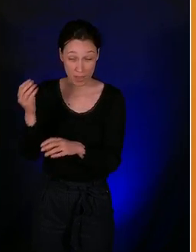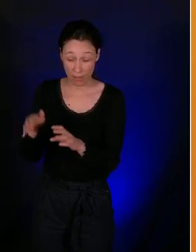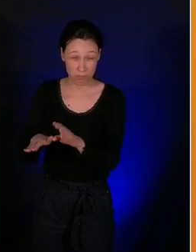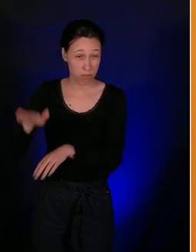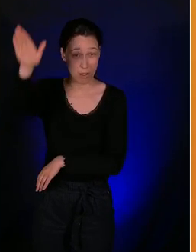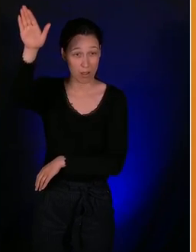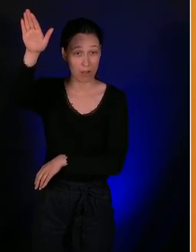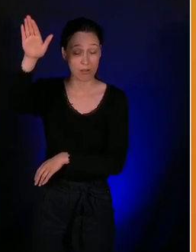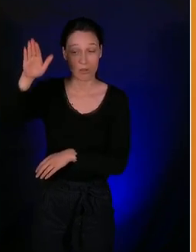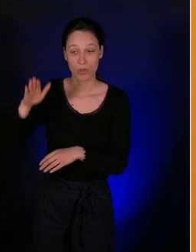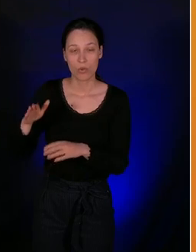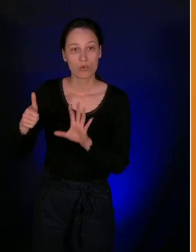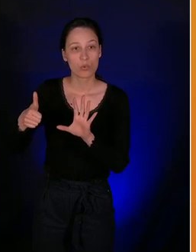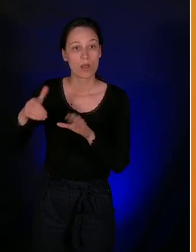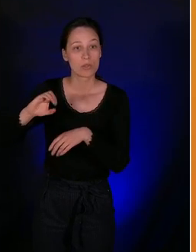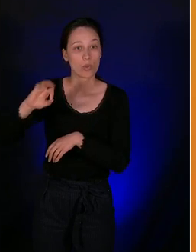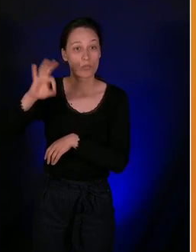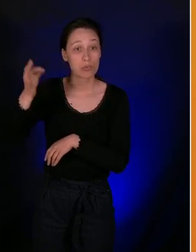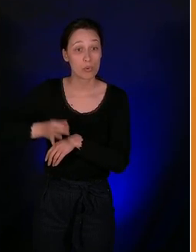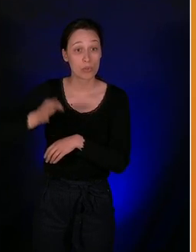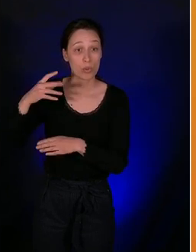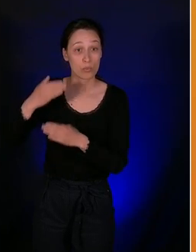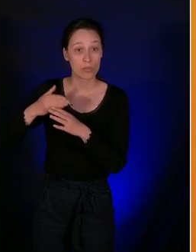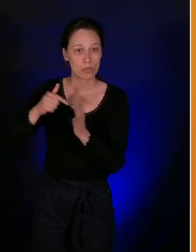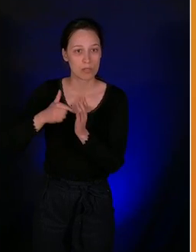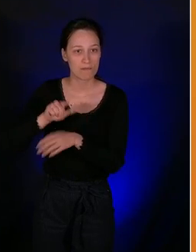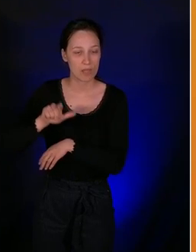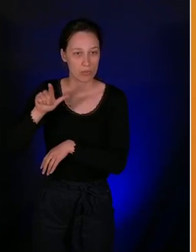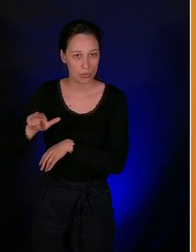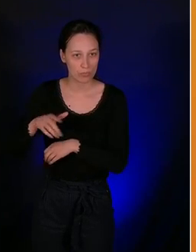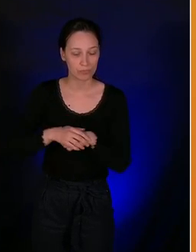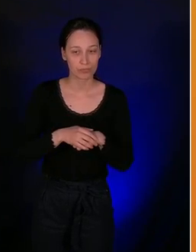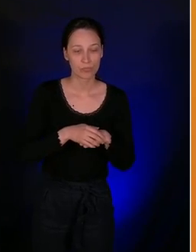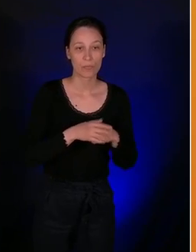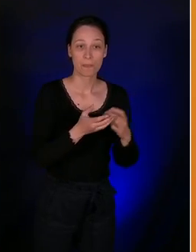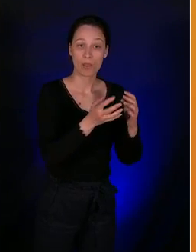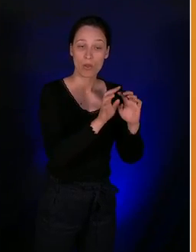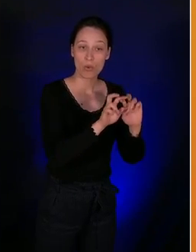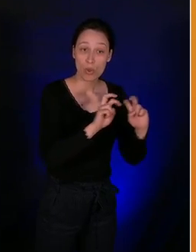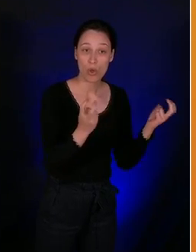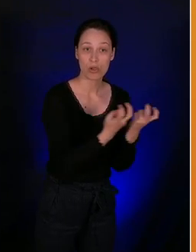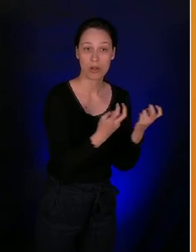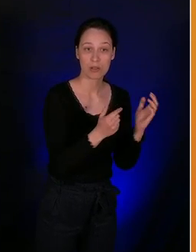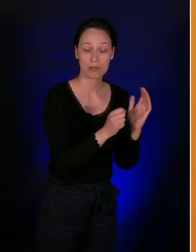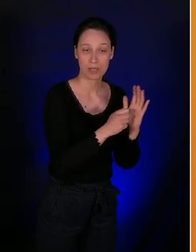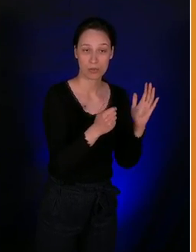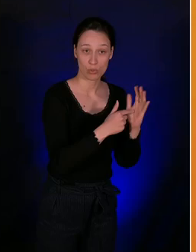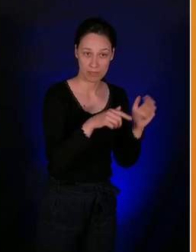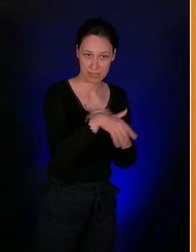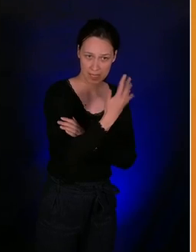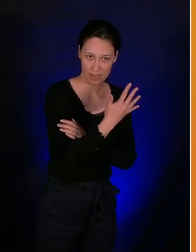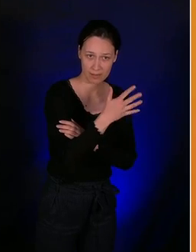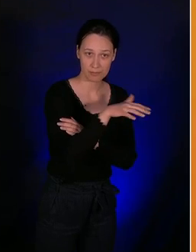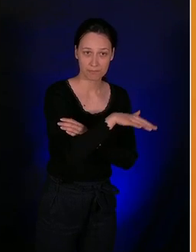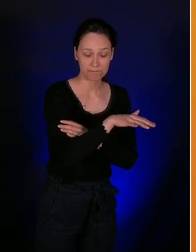2022 et ça continue. Un colloque du Crédoc en 2015 estimait à 32% la